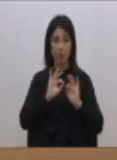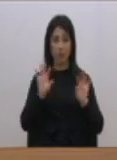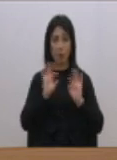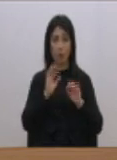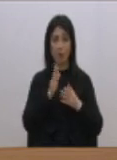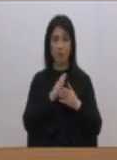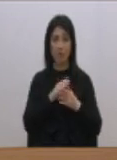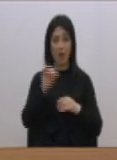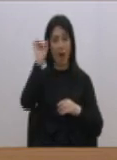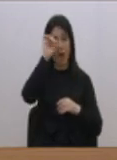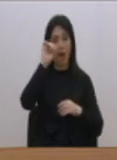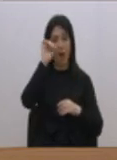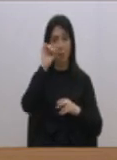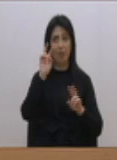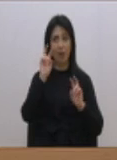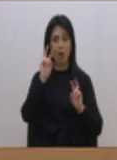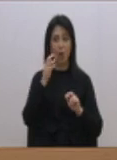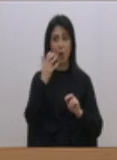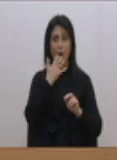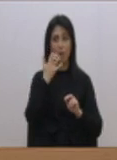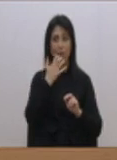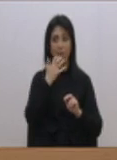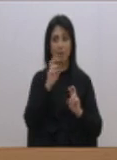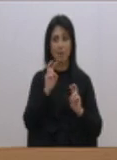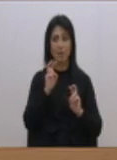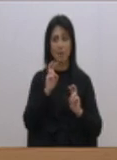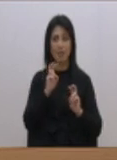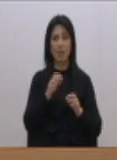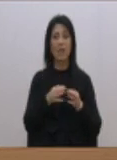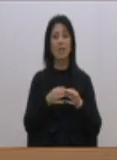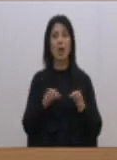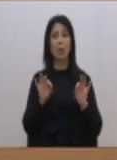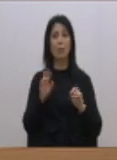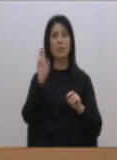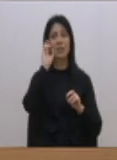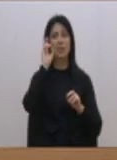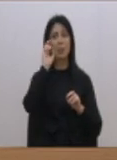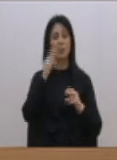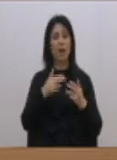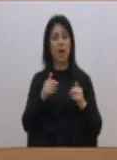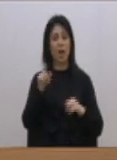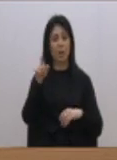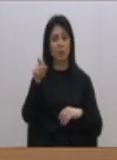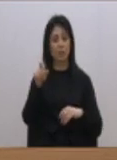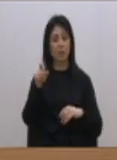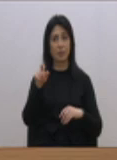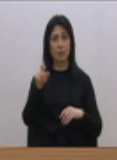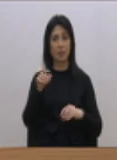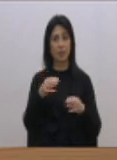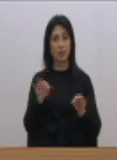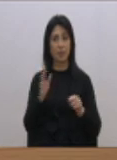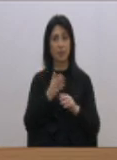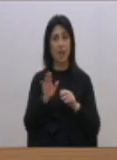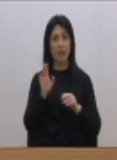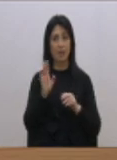rom, abhazec da, egrco de bun. S-a fretoses, tam ugite bel, s-a hepsi poem, s-a ghiareb da, a ghiareb da, s-a hepsi,